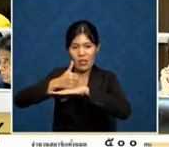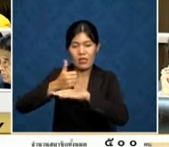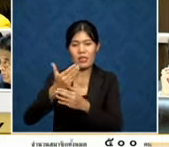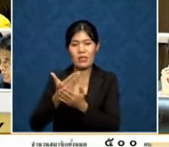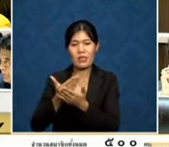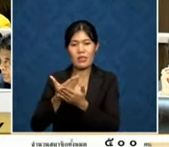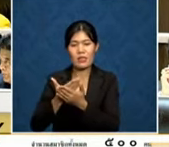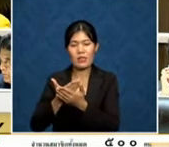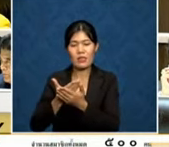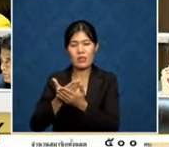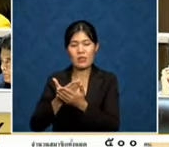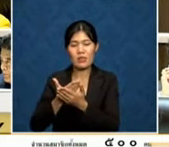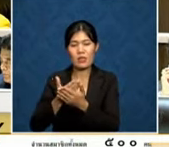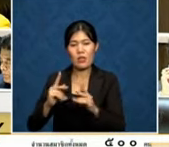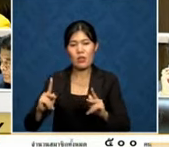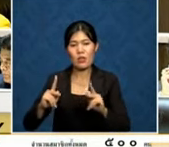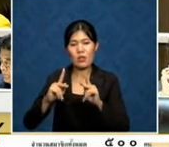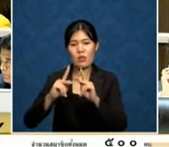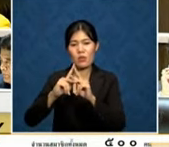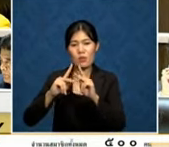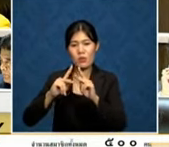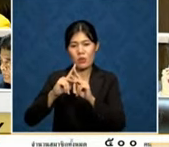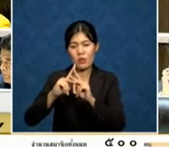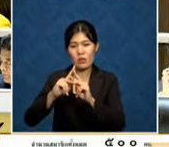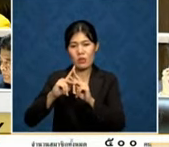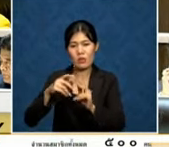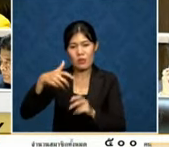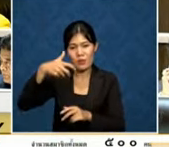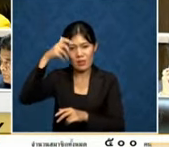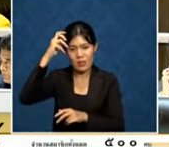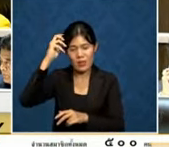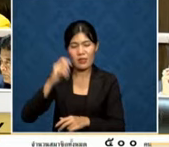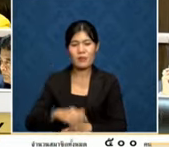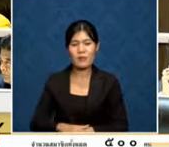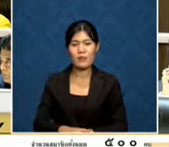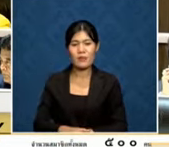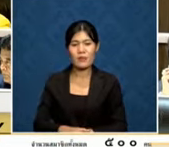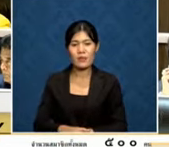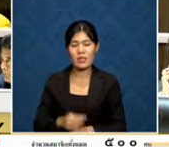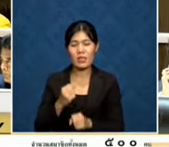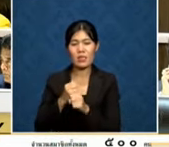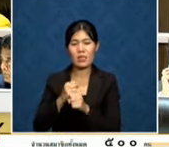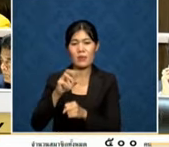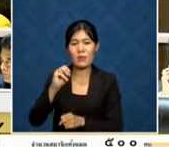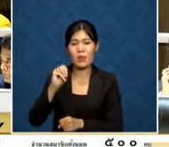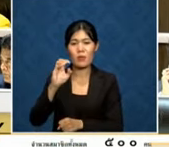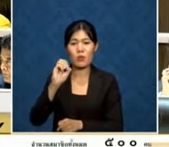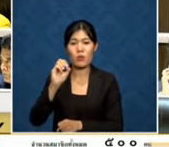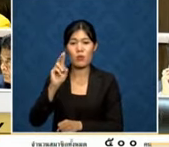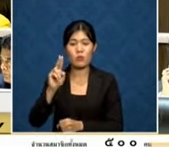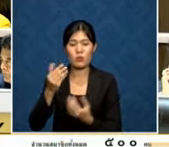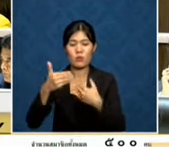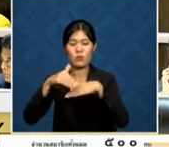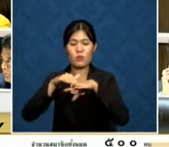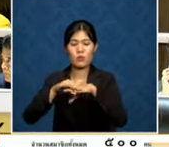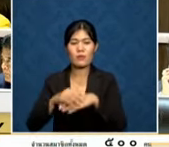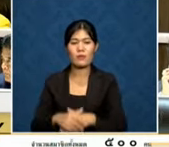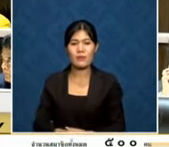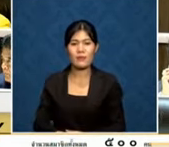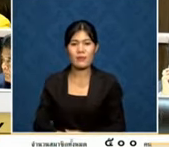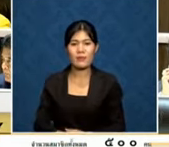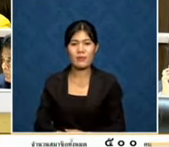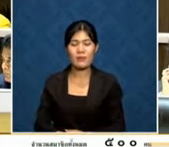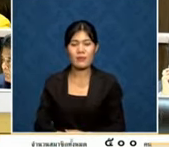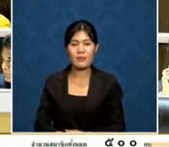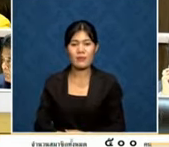มหาดไทย 4กระทรวงในเรื่องของการทำ MOUร่วมกันผมขอพูดในประเด็นง่ายๆที่